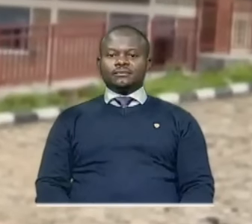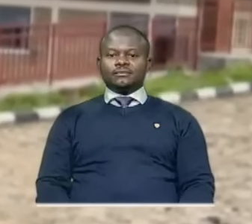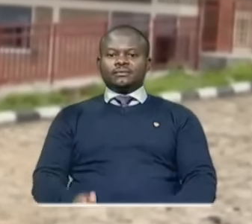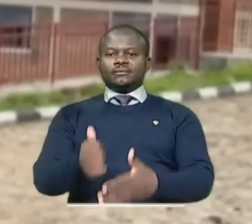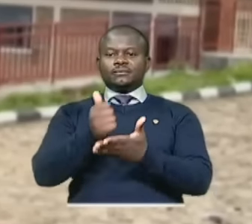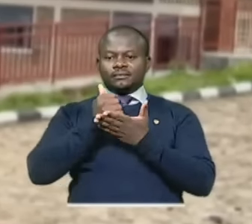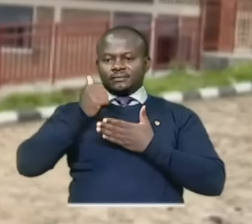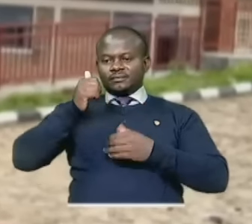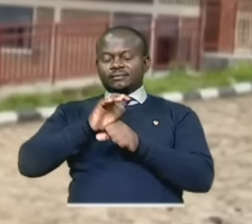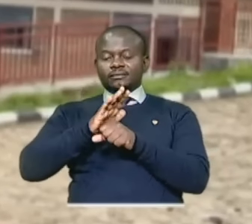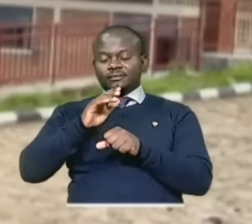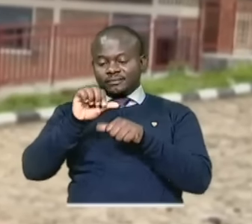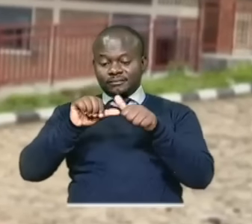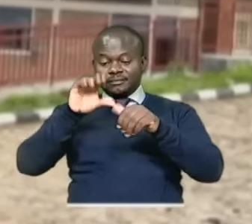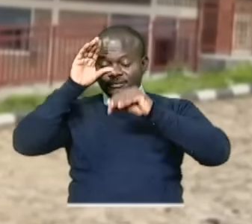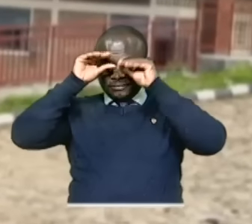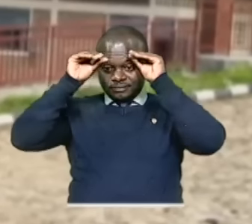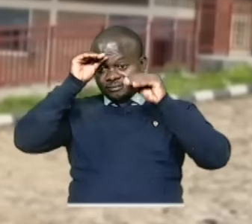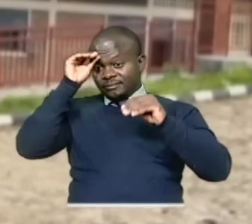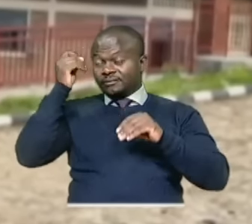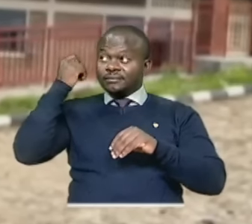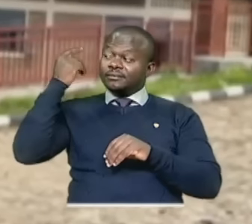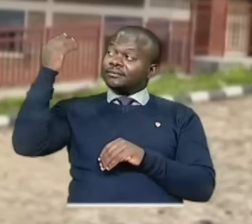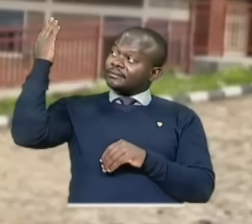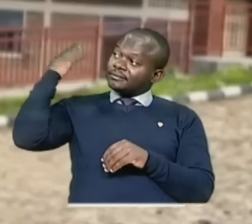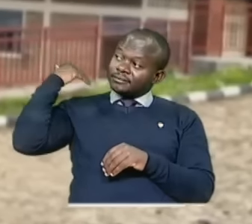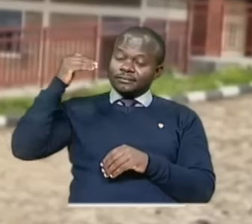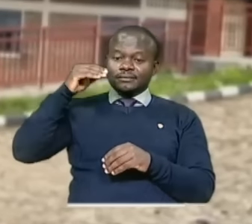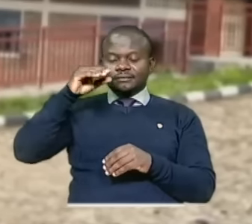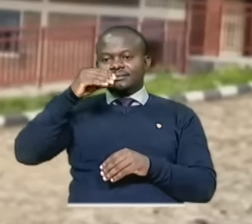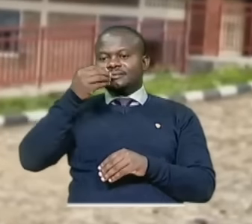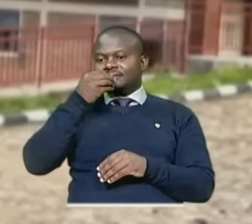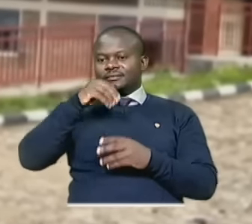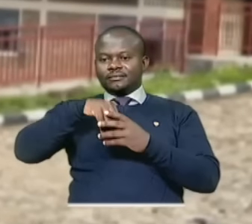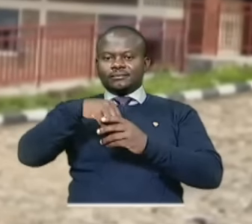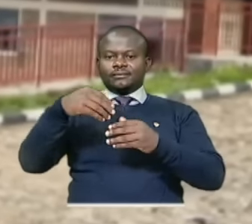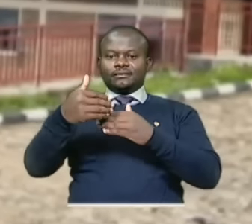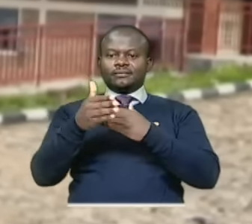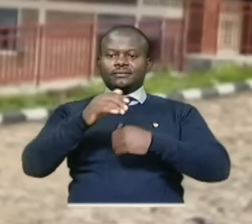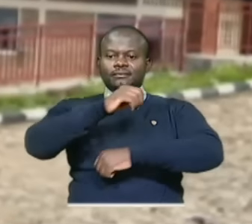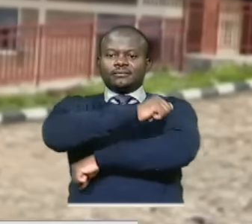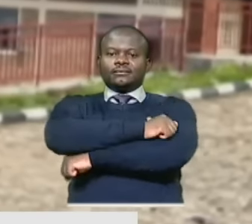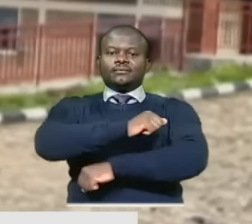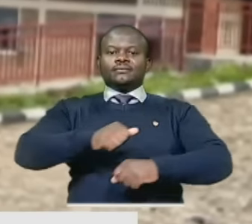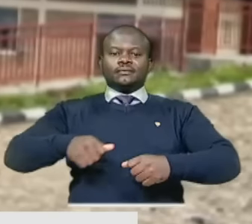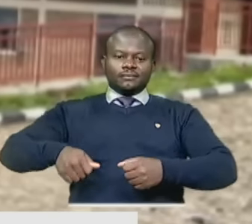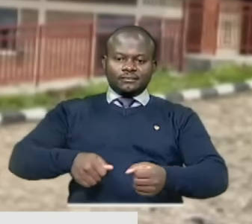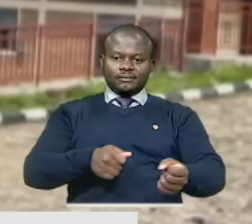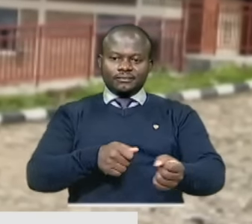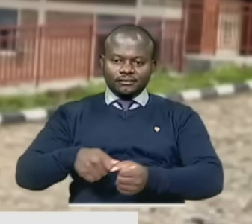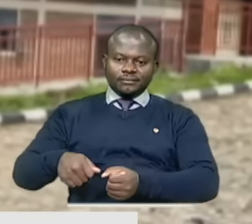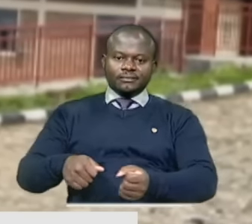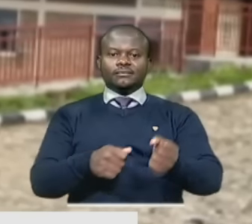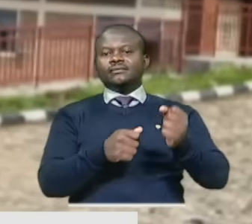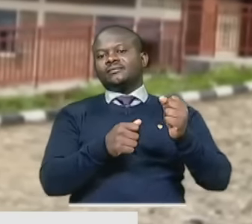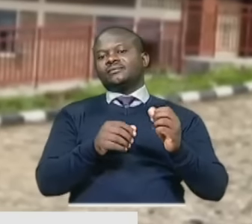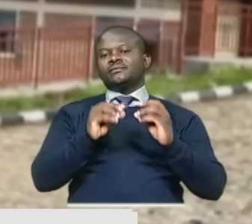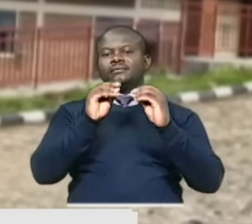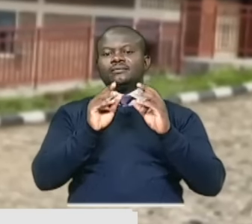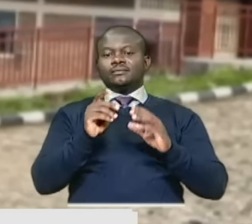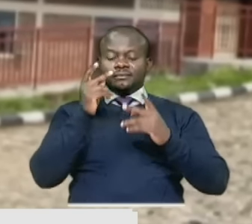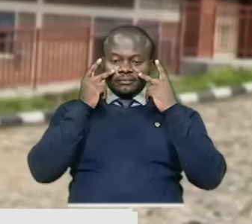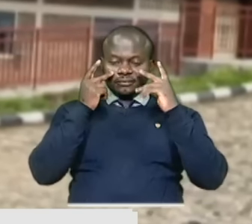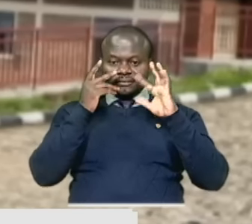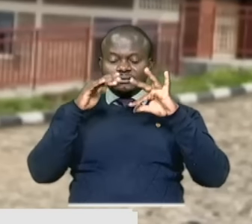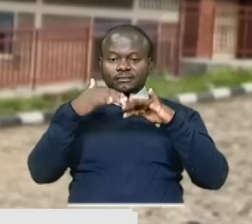cyane kujyanye n'imyigire urikumva mbere twariraga mu maklase then tukayakoropa barimo bakabura uko bigisha